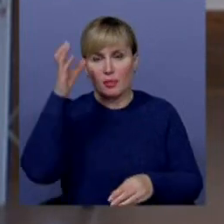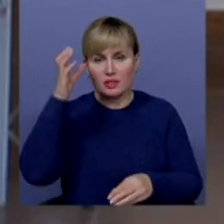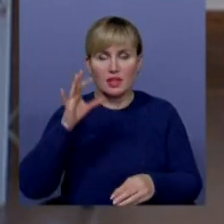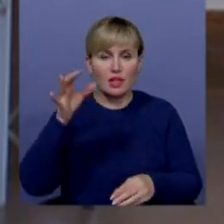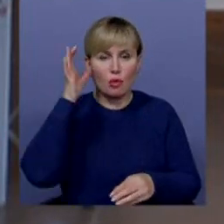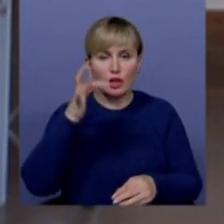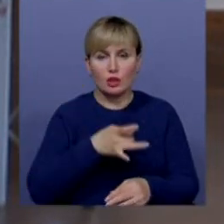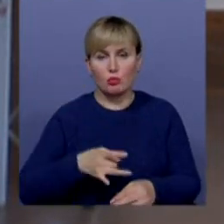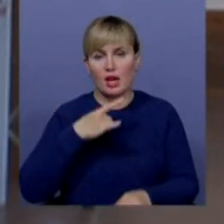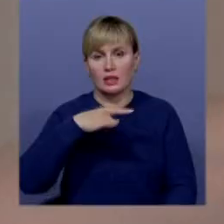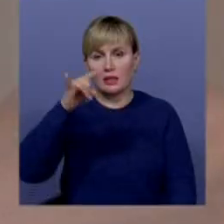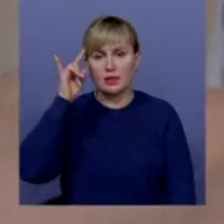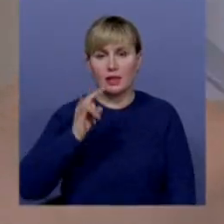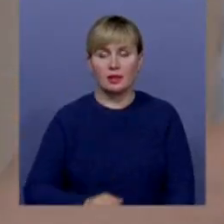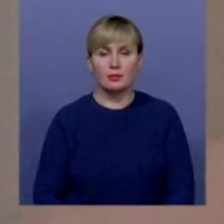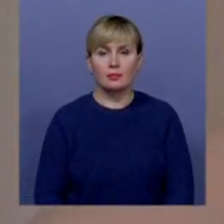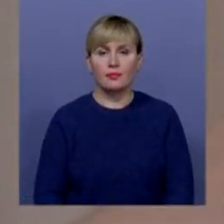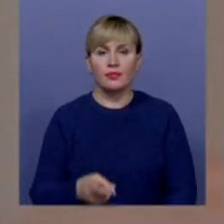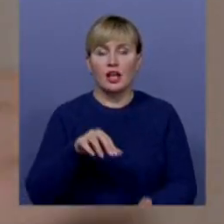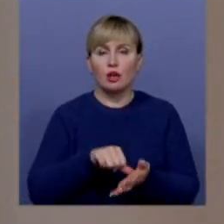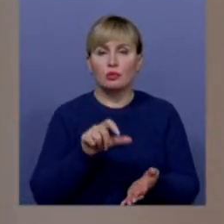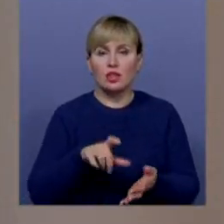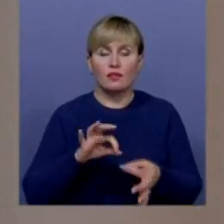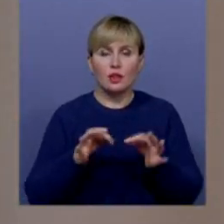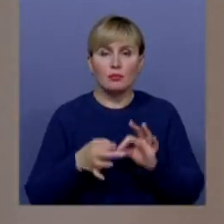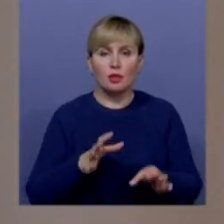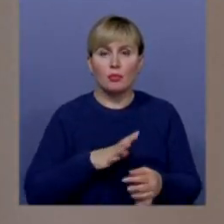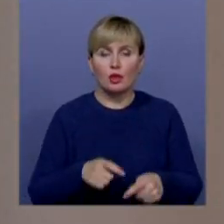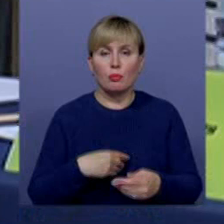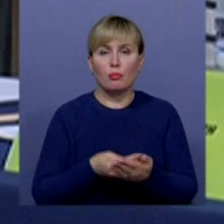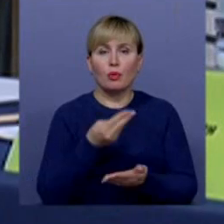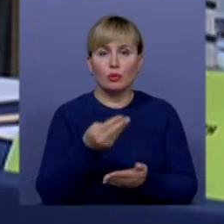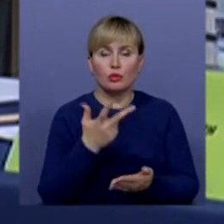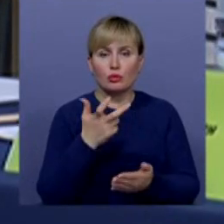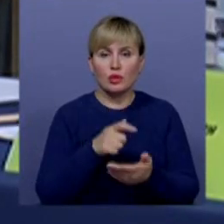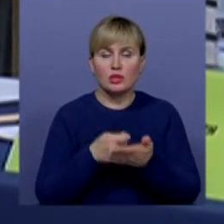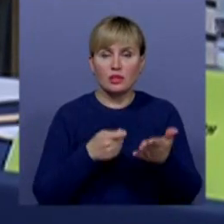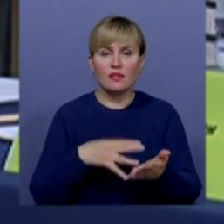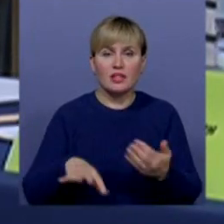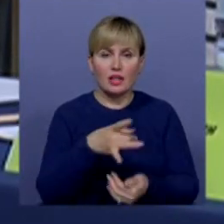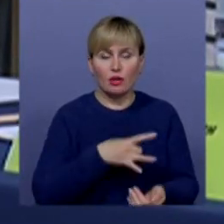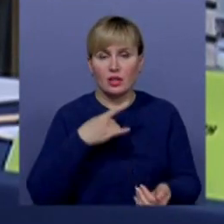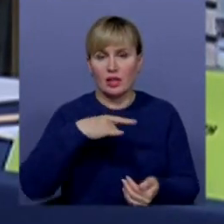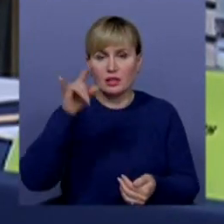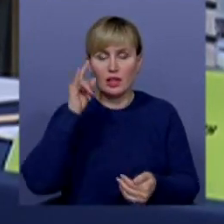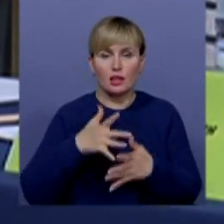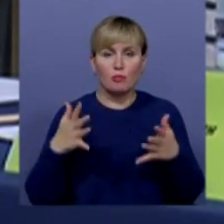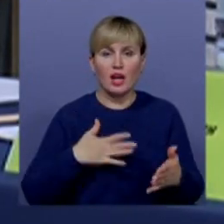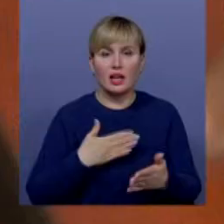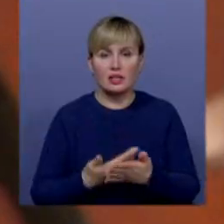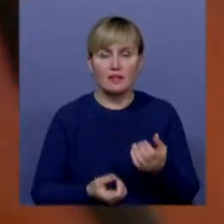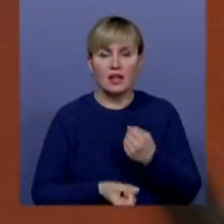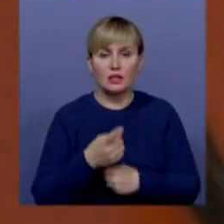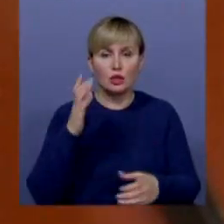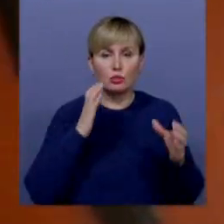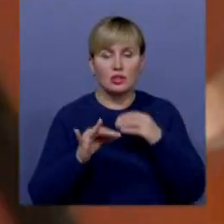и науки Республики Казахстан. Для участия в Олимпиаде было подано более 300 заявок со всех регионов Казахстана. Наиболее активными